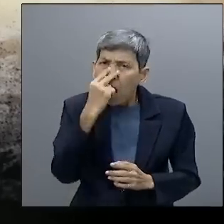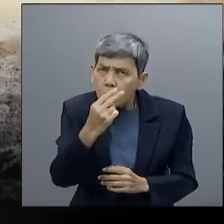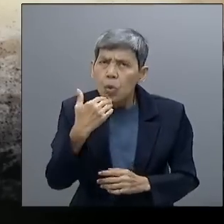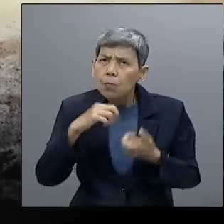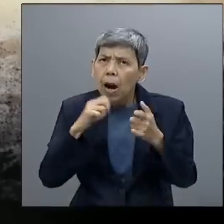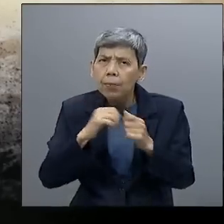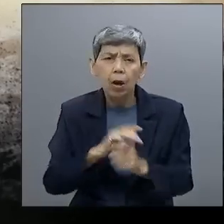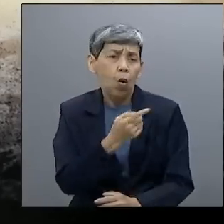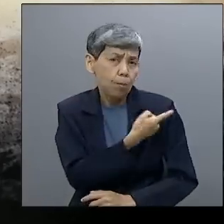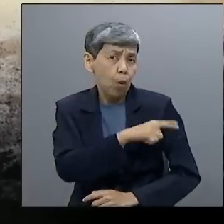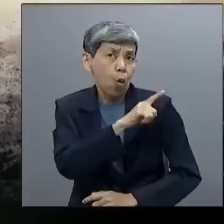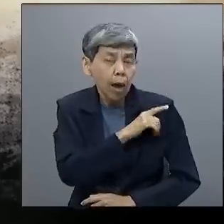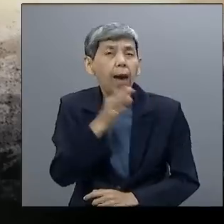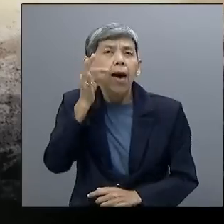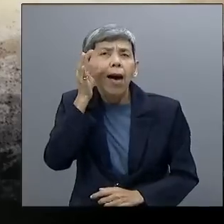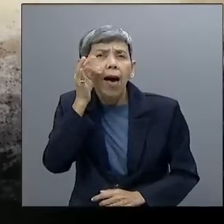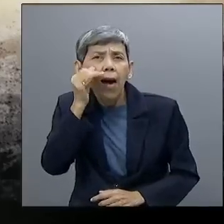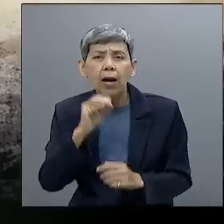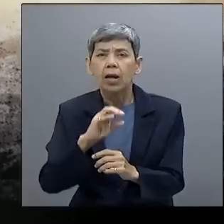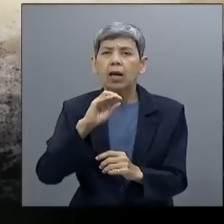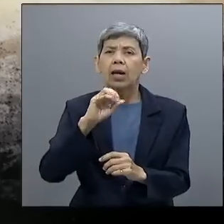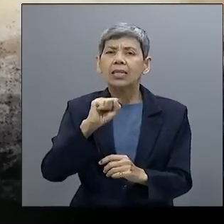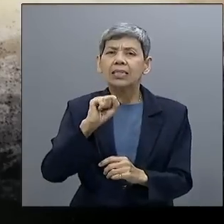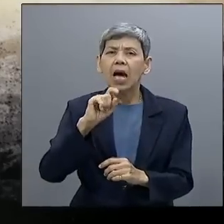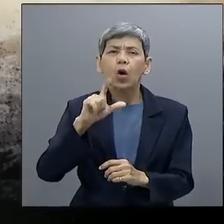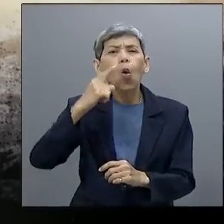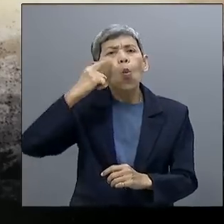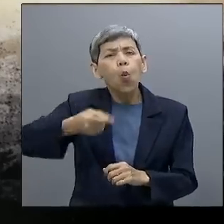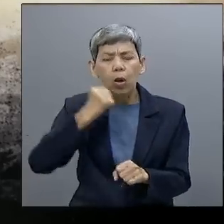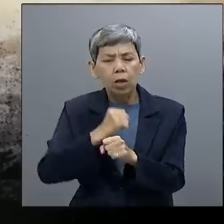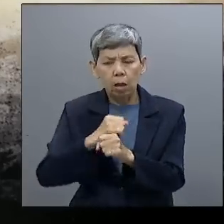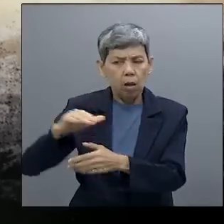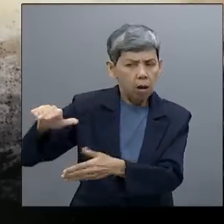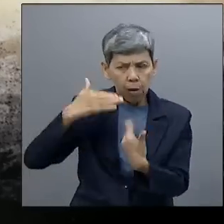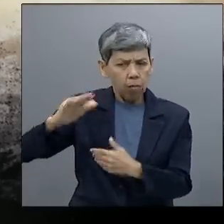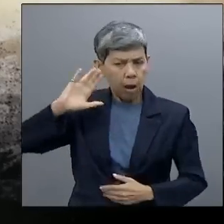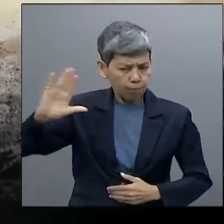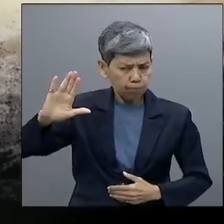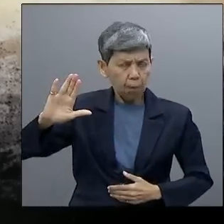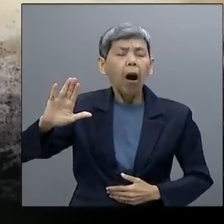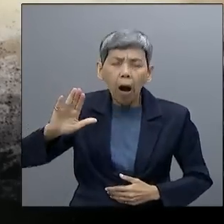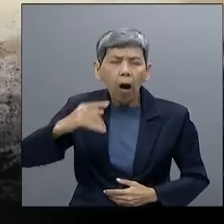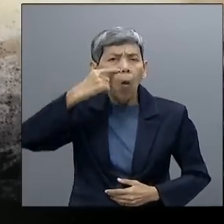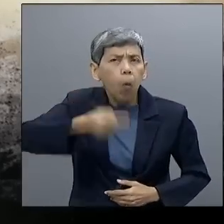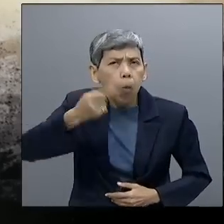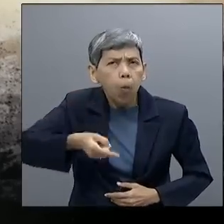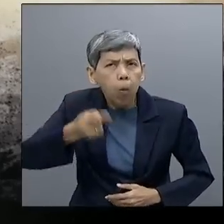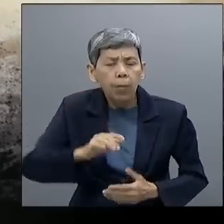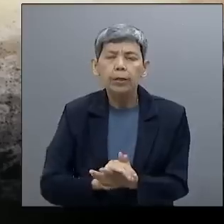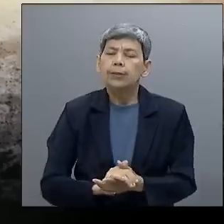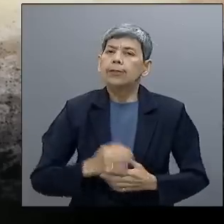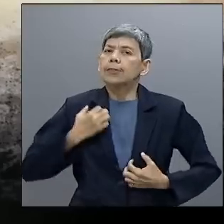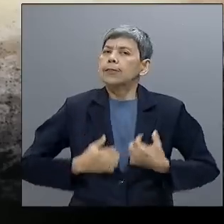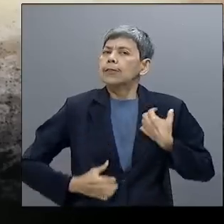ว่าโปแลนด์ฮังการีและสโลวาเกียยังคงใช้มาตรการห้ามนำเข้าสินค้าจากยูเครนต่อเนื่องค่ะสร้างความ